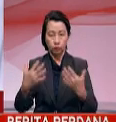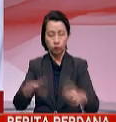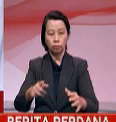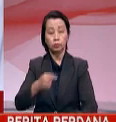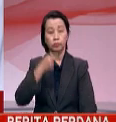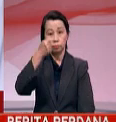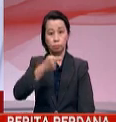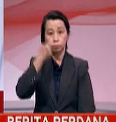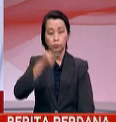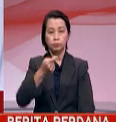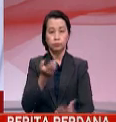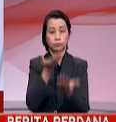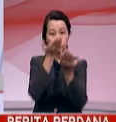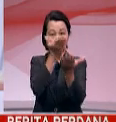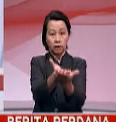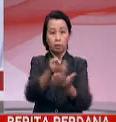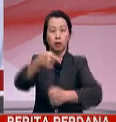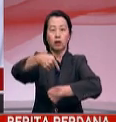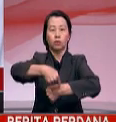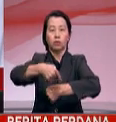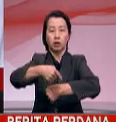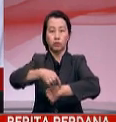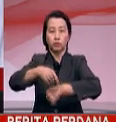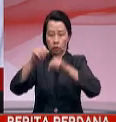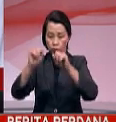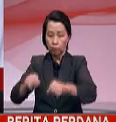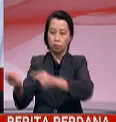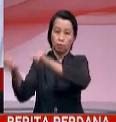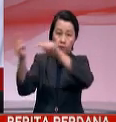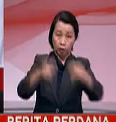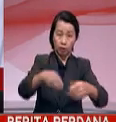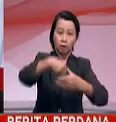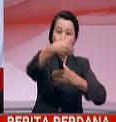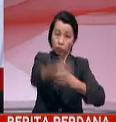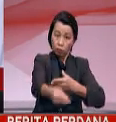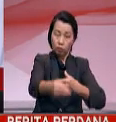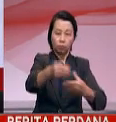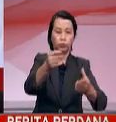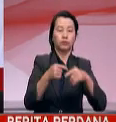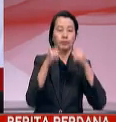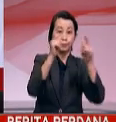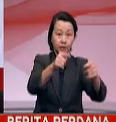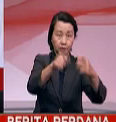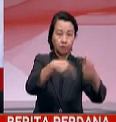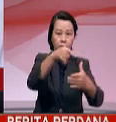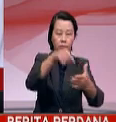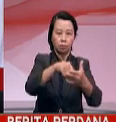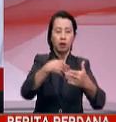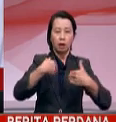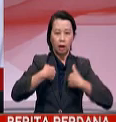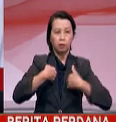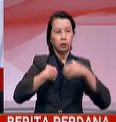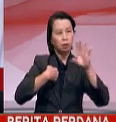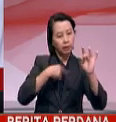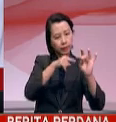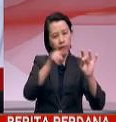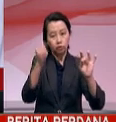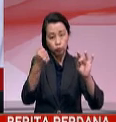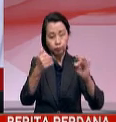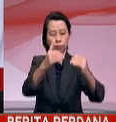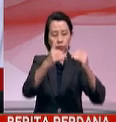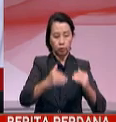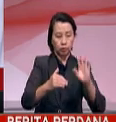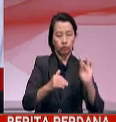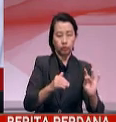menyatakan cadangan waktu yang digalakkan bagi pengundi keluar. Ada yang pukul 8 hingga pukul 10 pagi dan 10